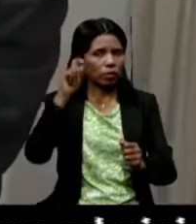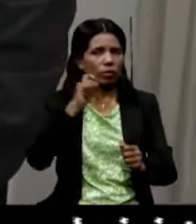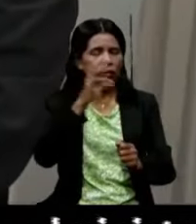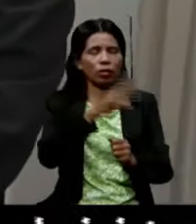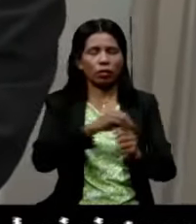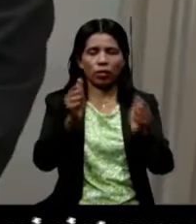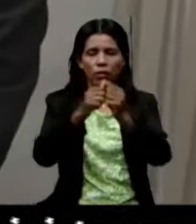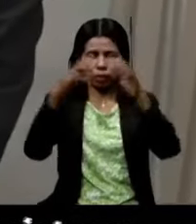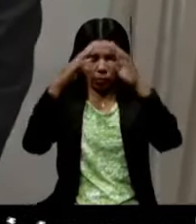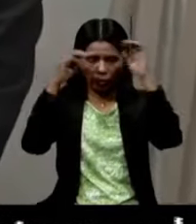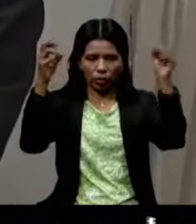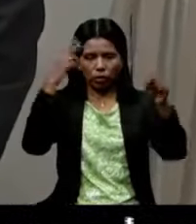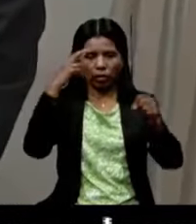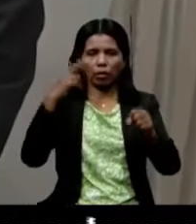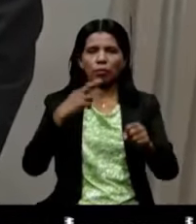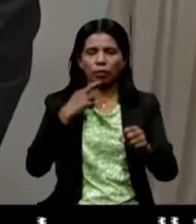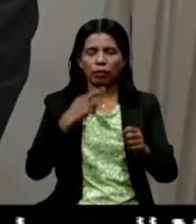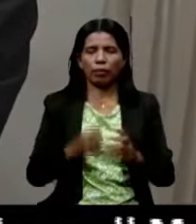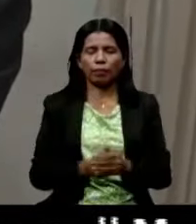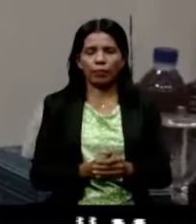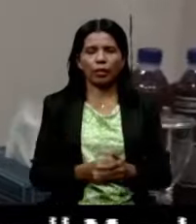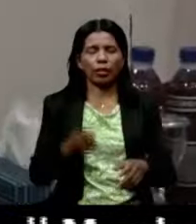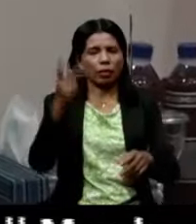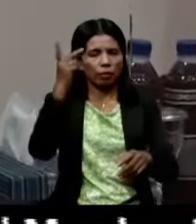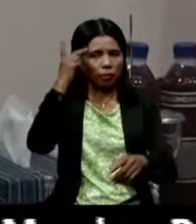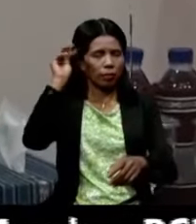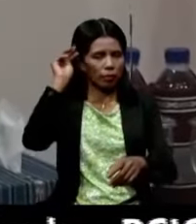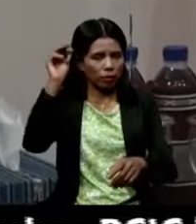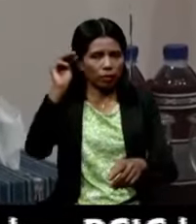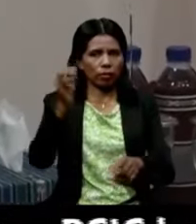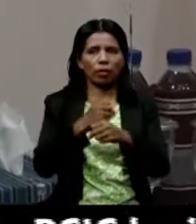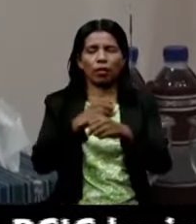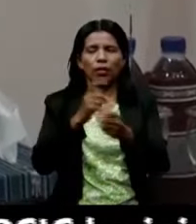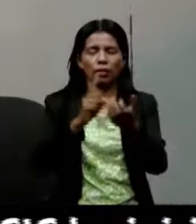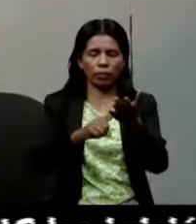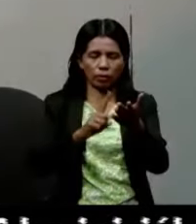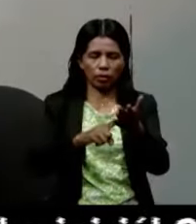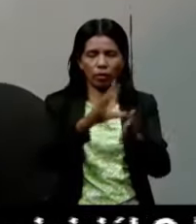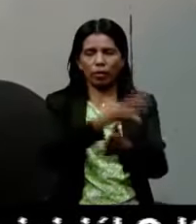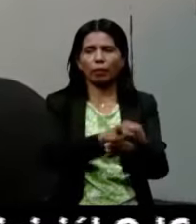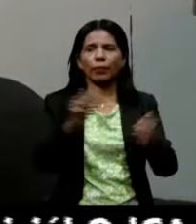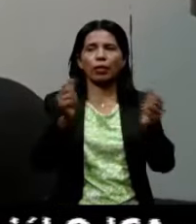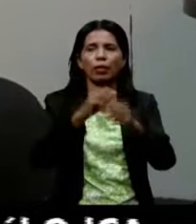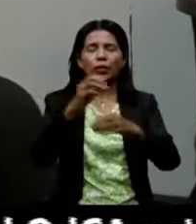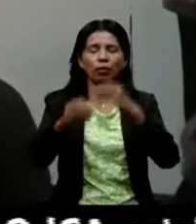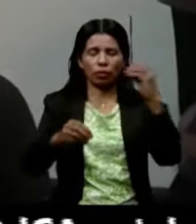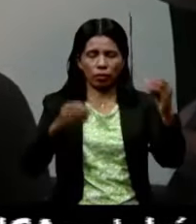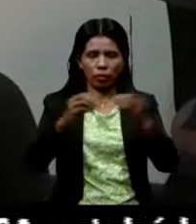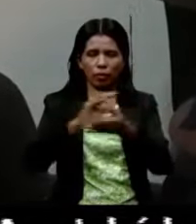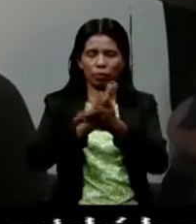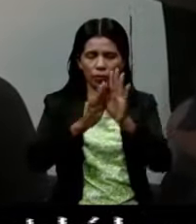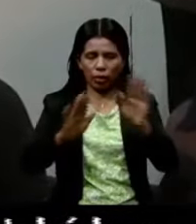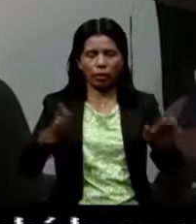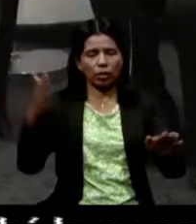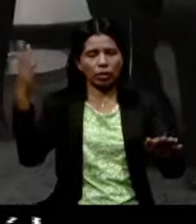no presidente da República José Ramos Horta. Ia bibang ne primeiro ministro mos halo diskusau ho diplomata ne kona ba forum pas ia